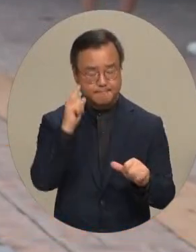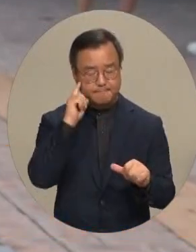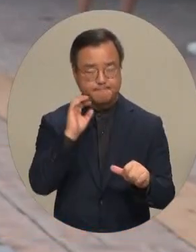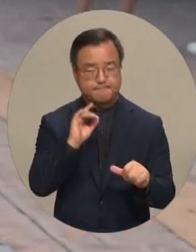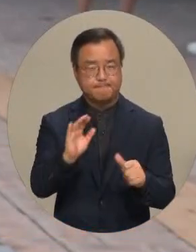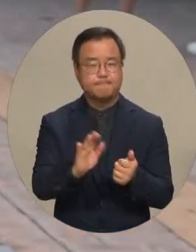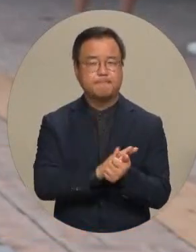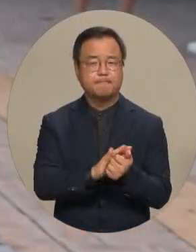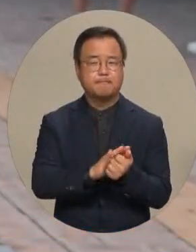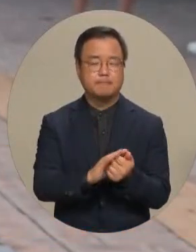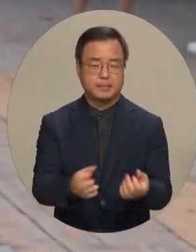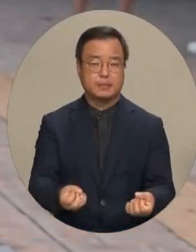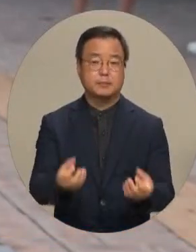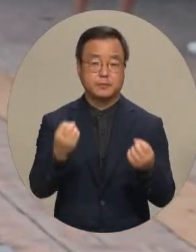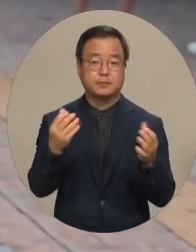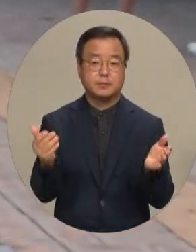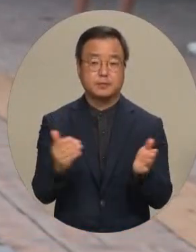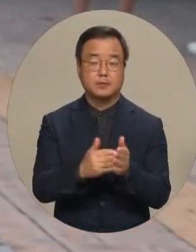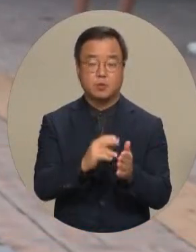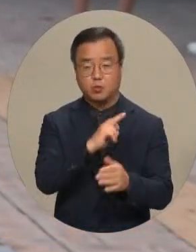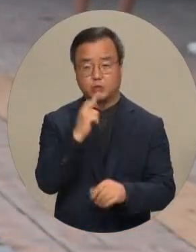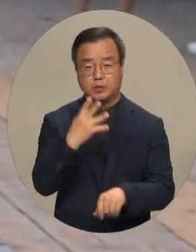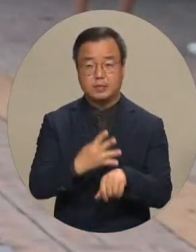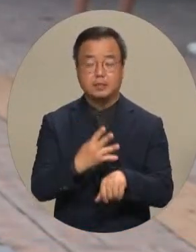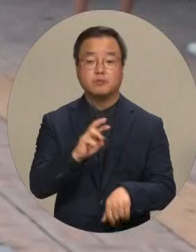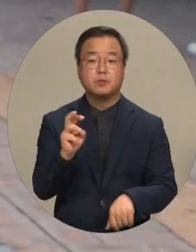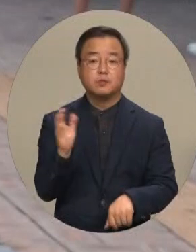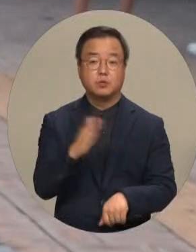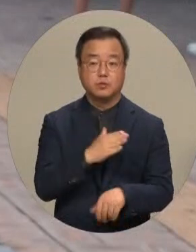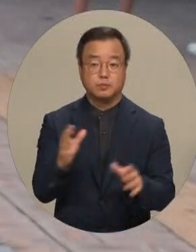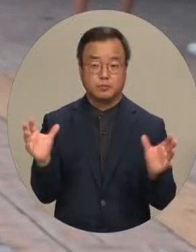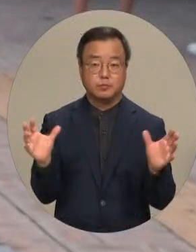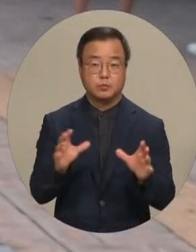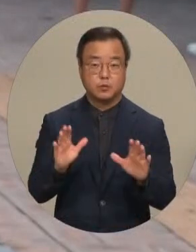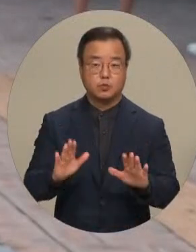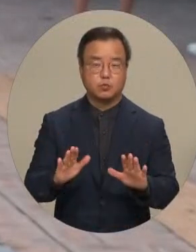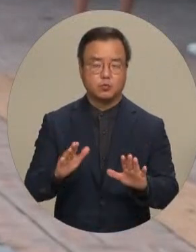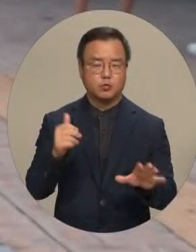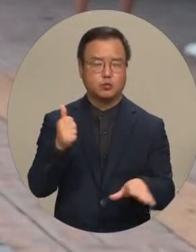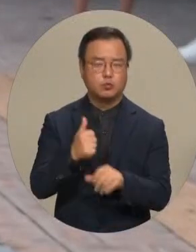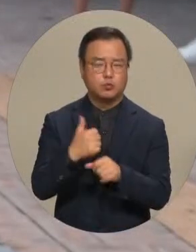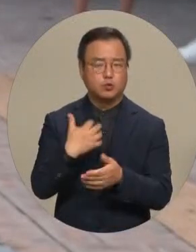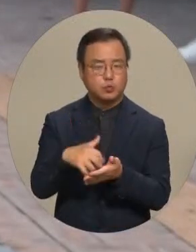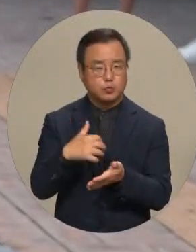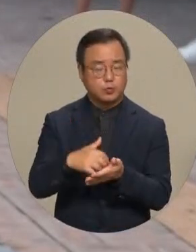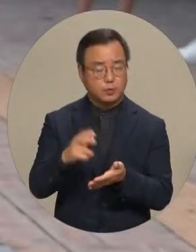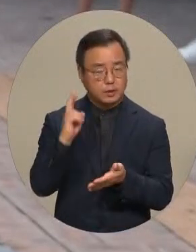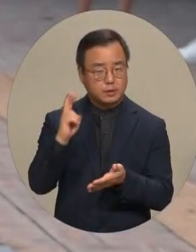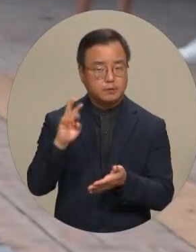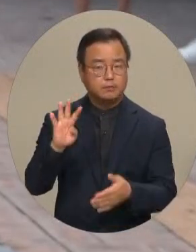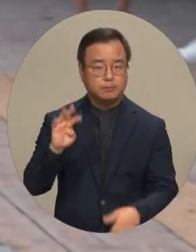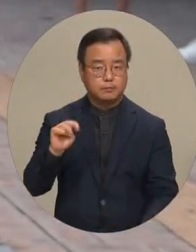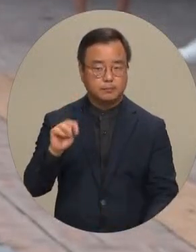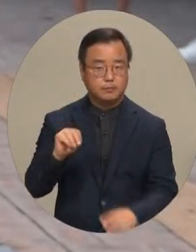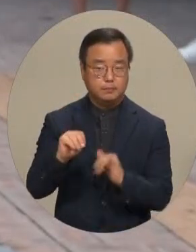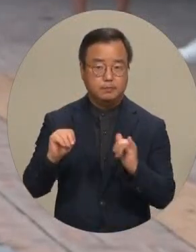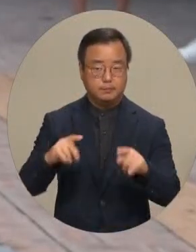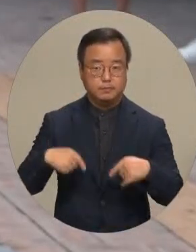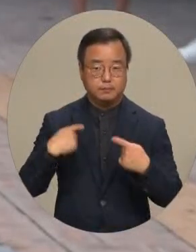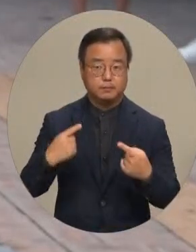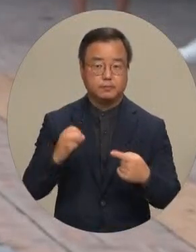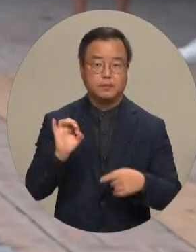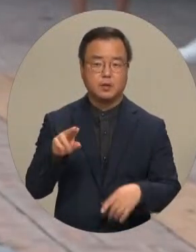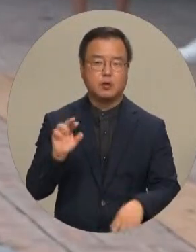집회가 열렸습니다. 오후 4시 반부터 시작된 오늘 집회에는 주최 측 추산 4만 명이 넘는 인원이 참석했고